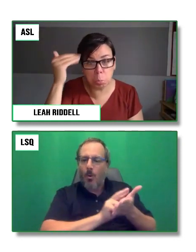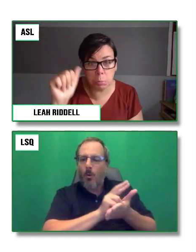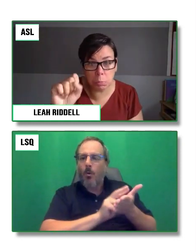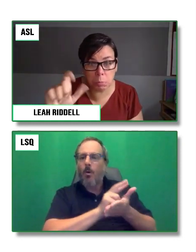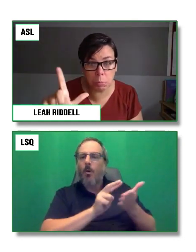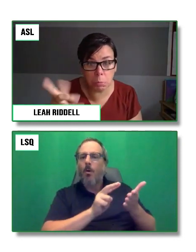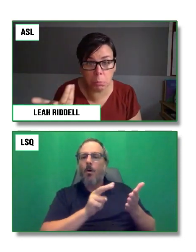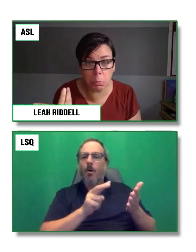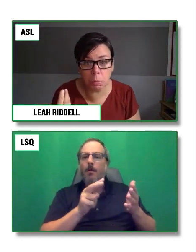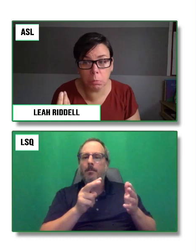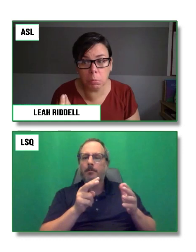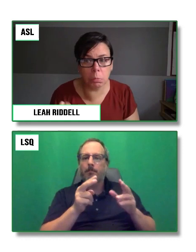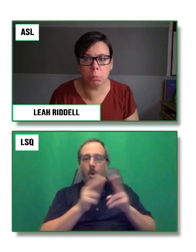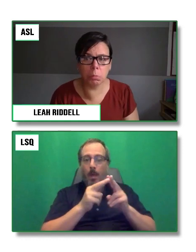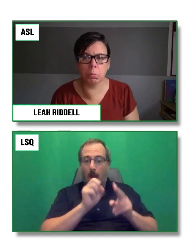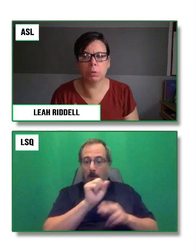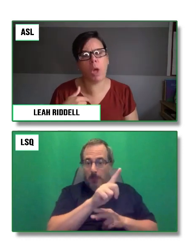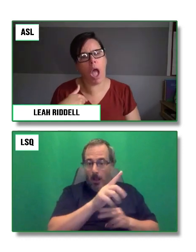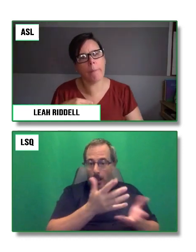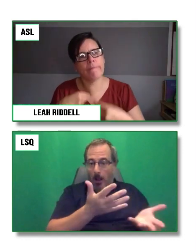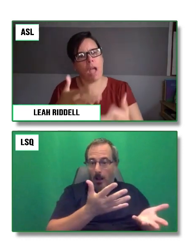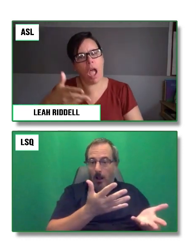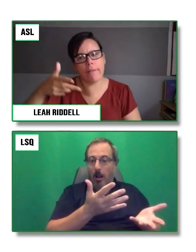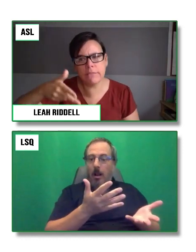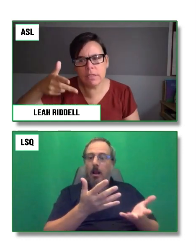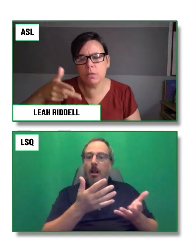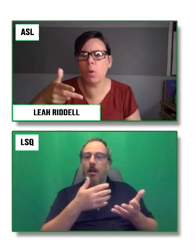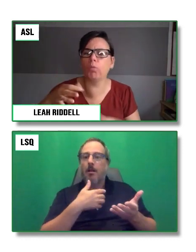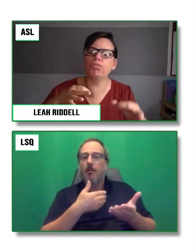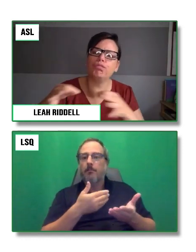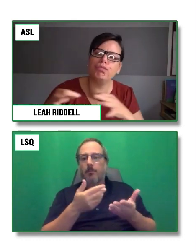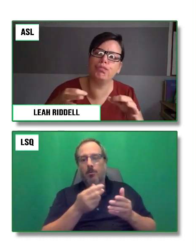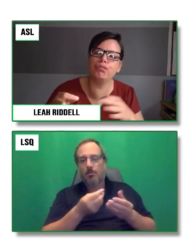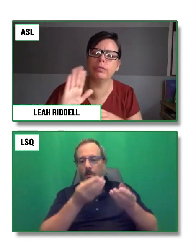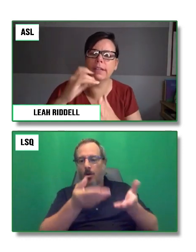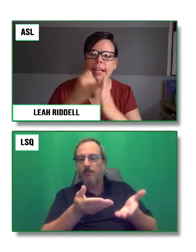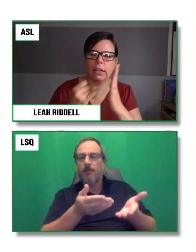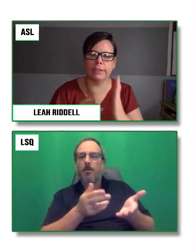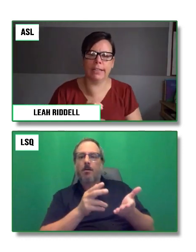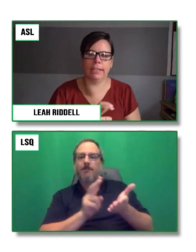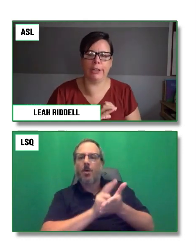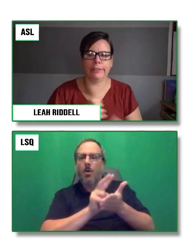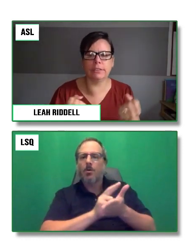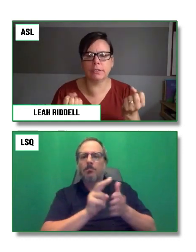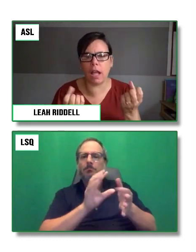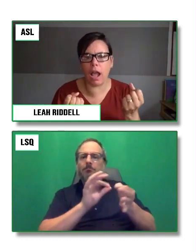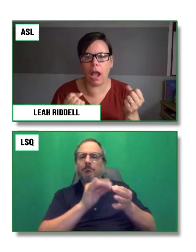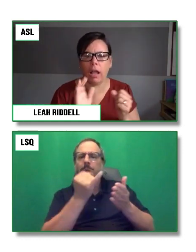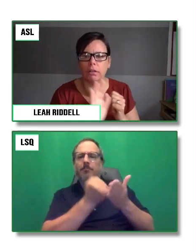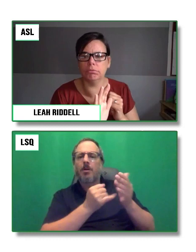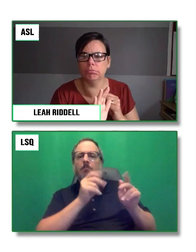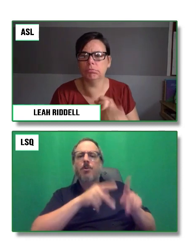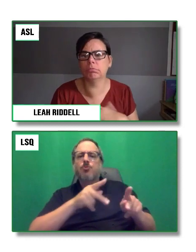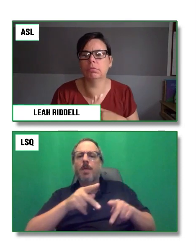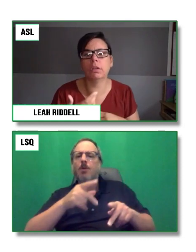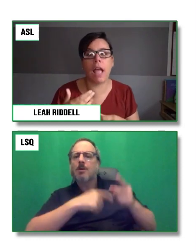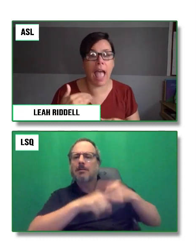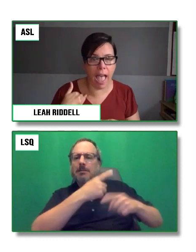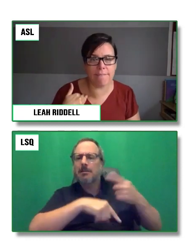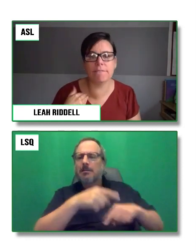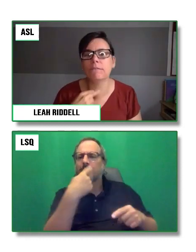qui est un code barre à matrice qu'on peut balayer, qu'on peut lier à une vidéo. La plupart d'entre vous ne savez pas, vous ne connaissez pas le langage de